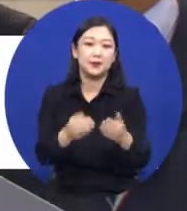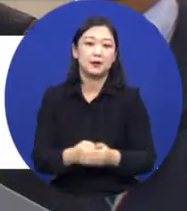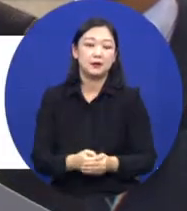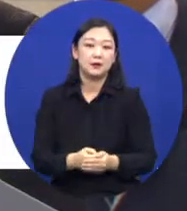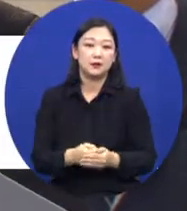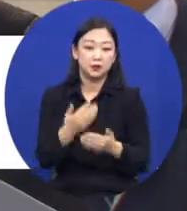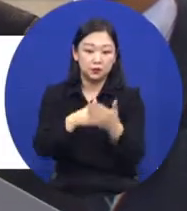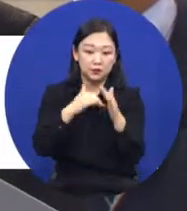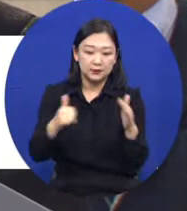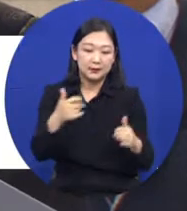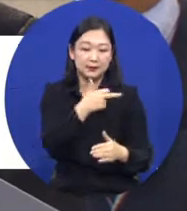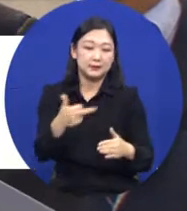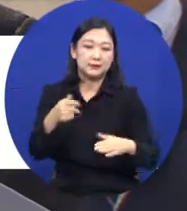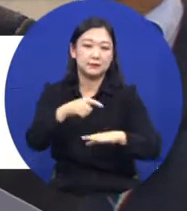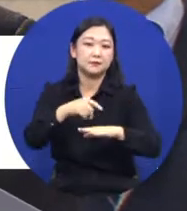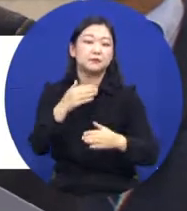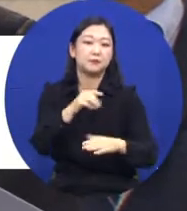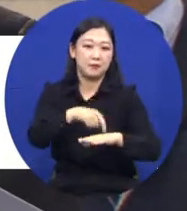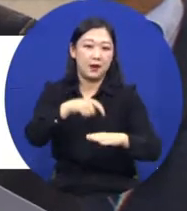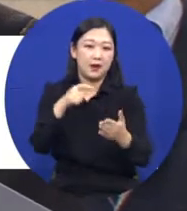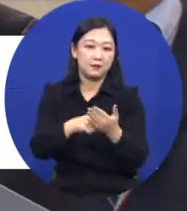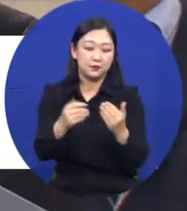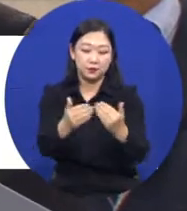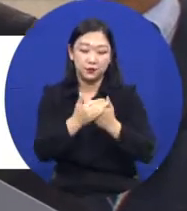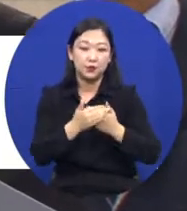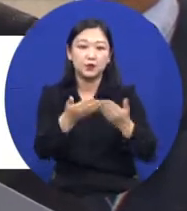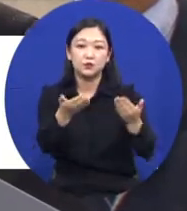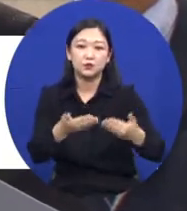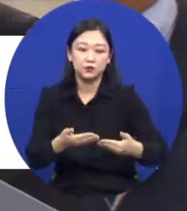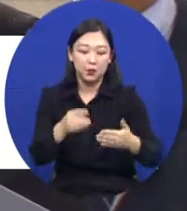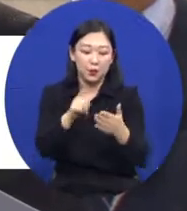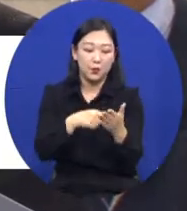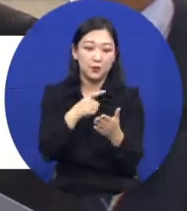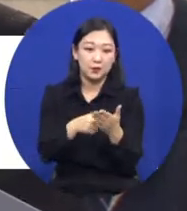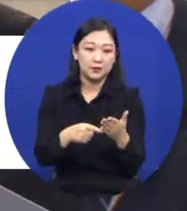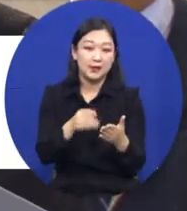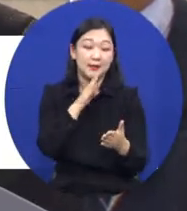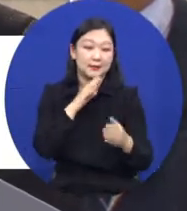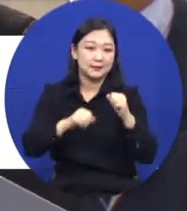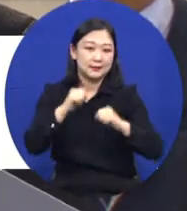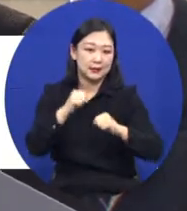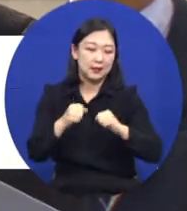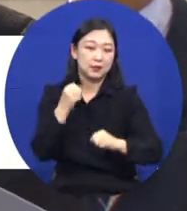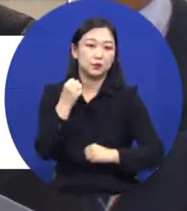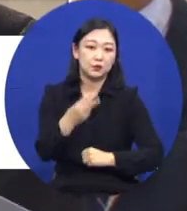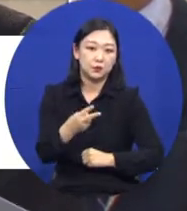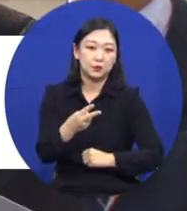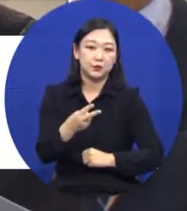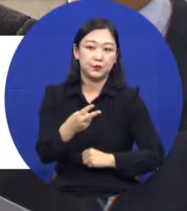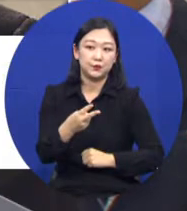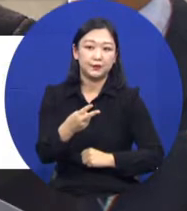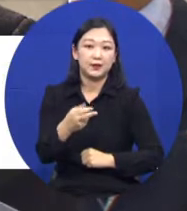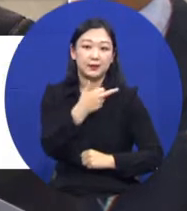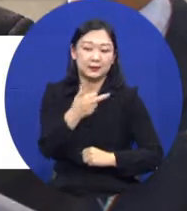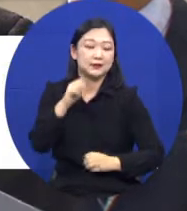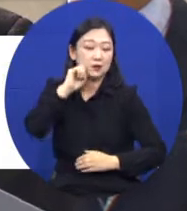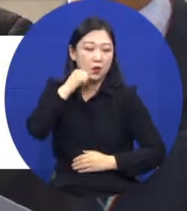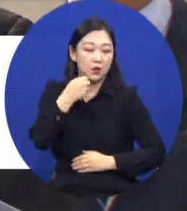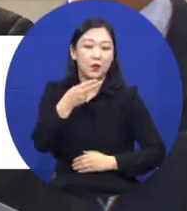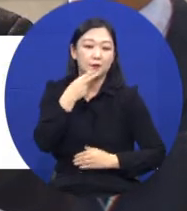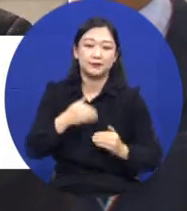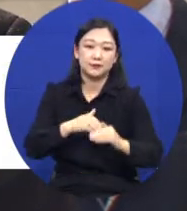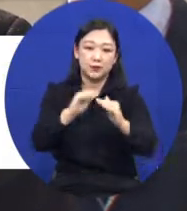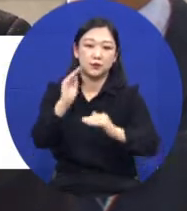마음으로 수용의 주소서 그런 보상 의 실행 또한 어 큰 어려움 없이 진행될